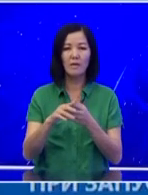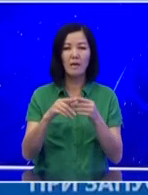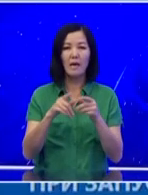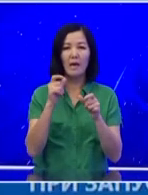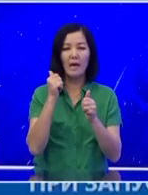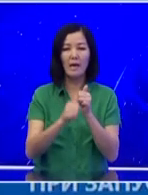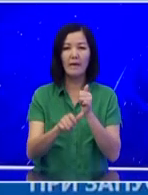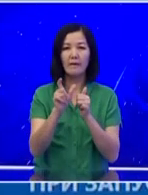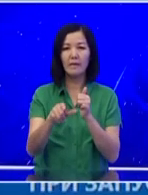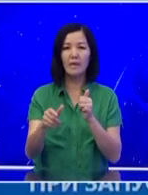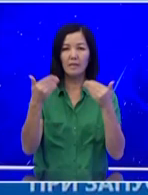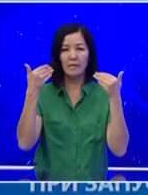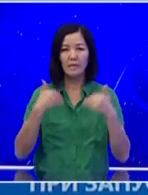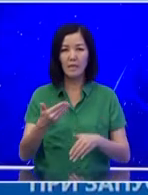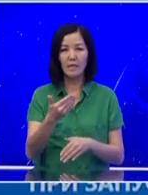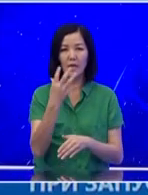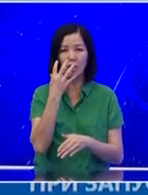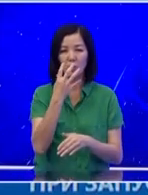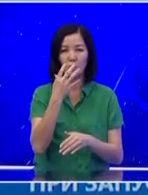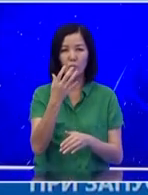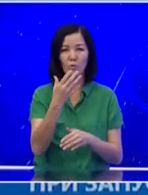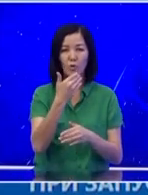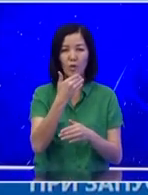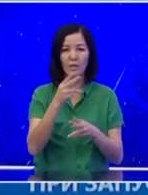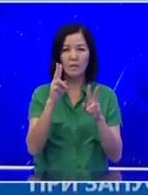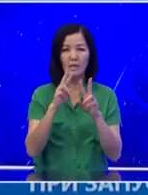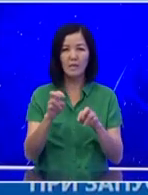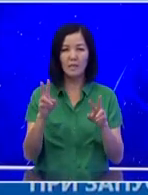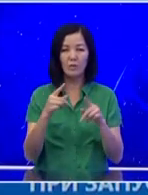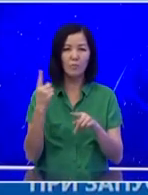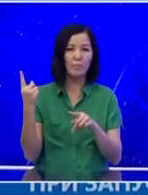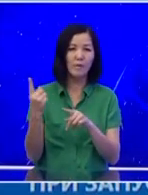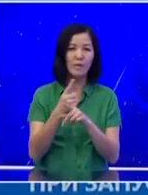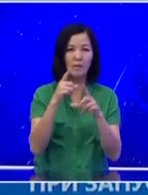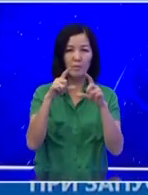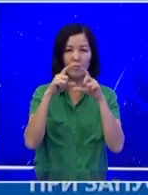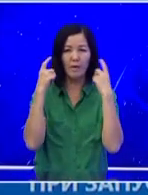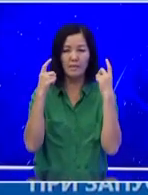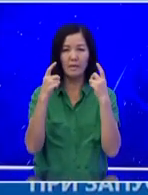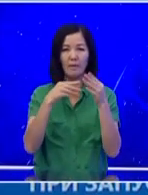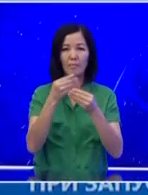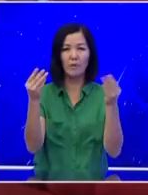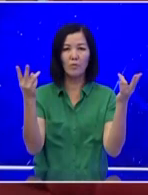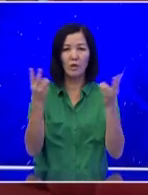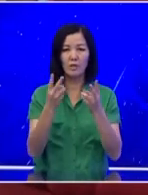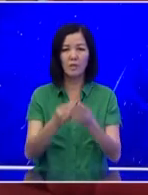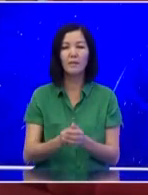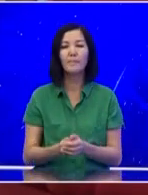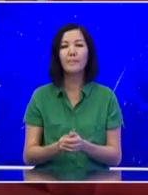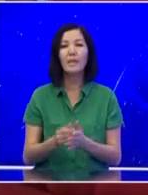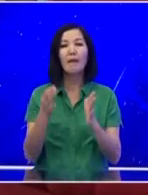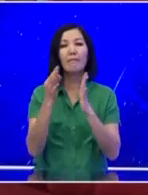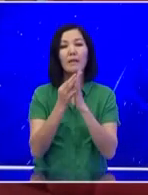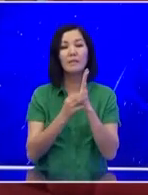талапкердің дене қызуын өлшеу. Бесінші бір жолғы қолданылатын жаңа маскаларды беру қарастырылды. Бұл жолғы